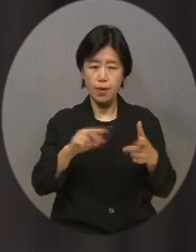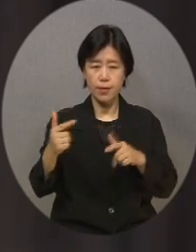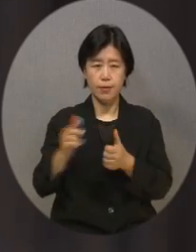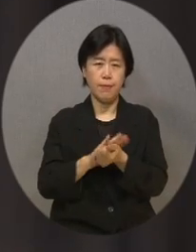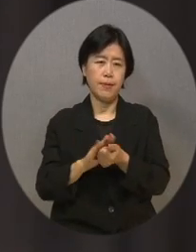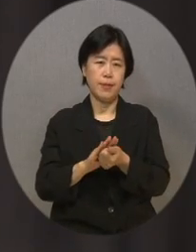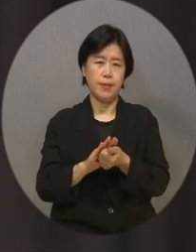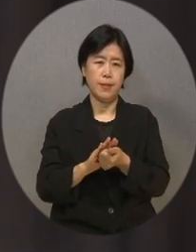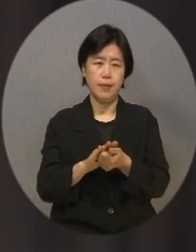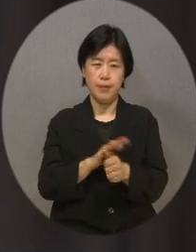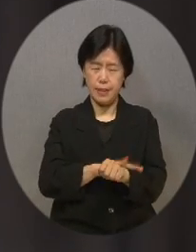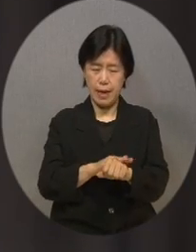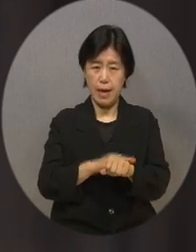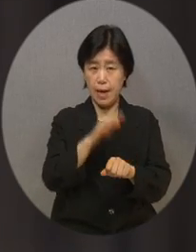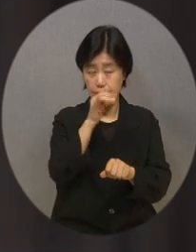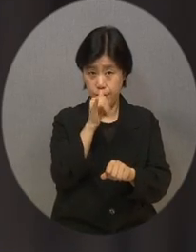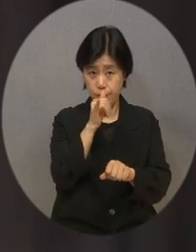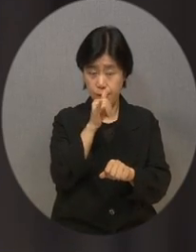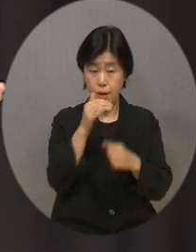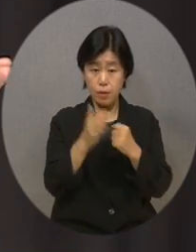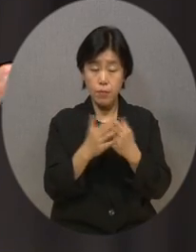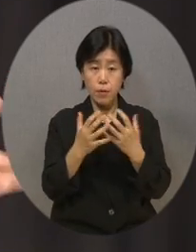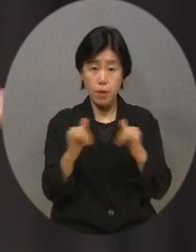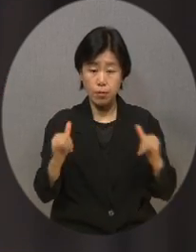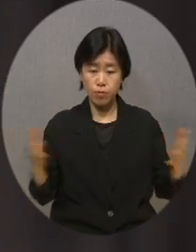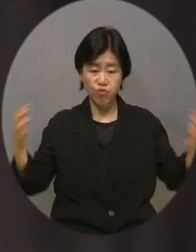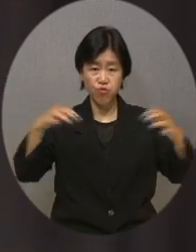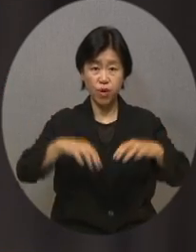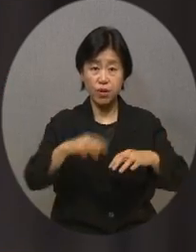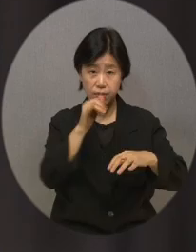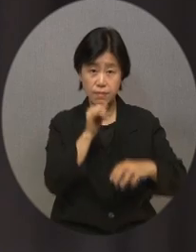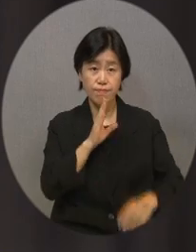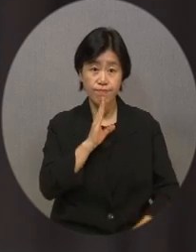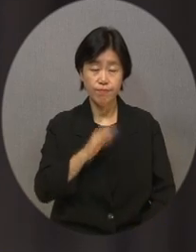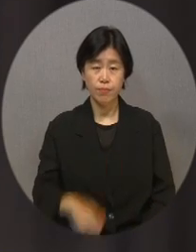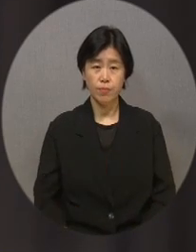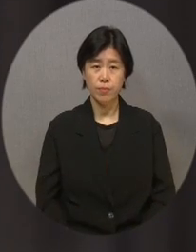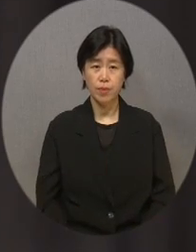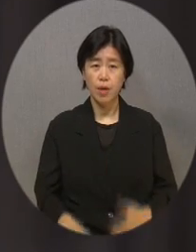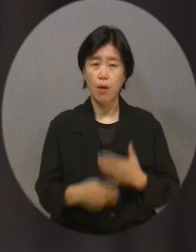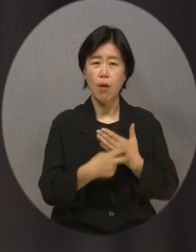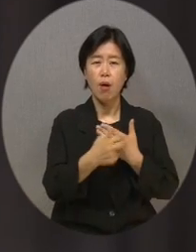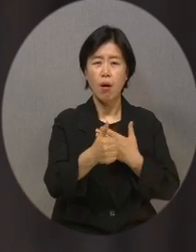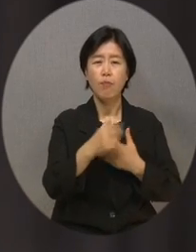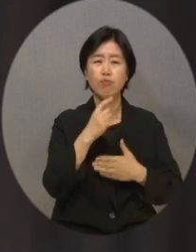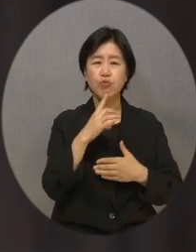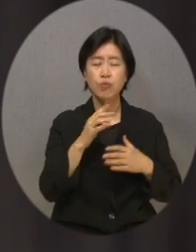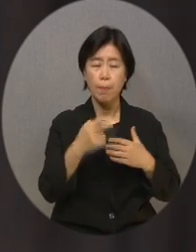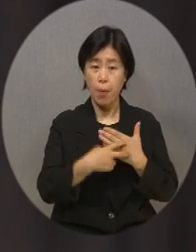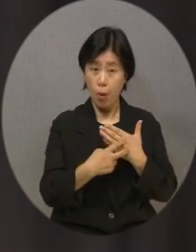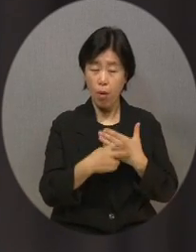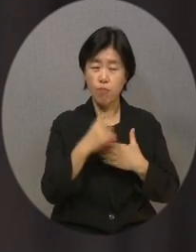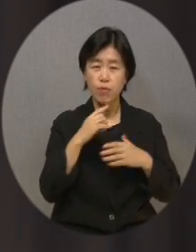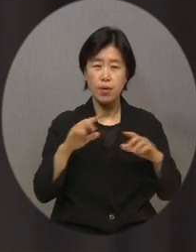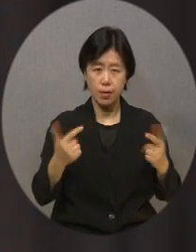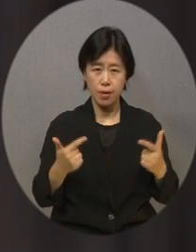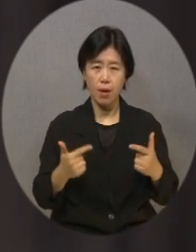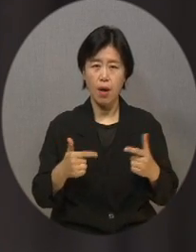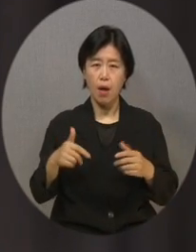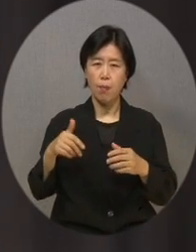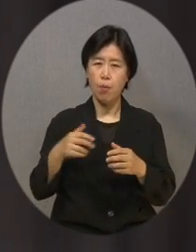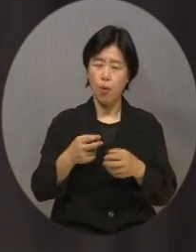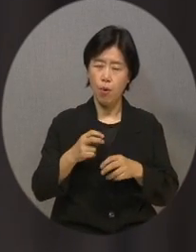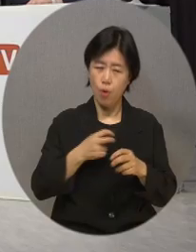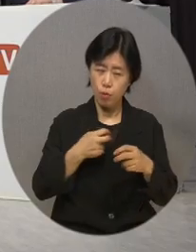때문에 이 의료뿐만 아니라 뭐 교통, 문화 뭐 모든 전반적인 상황에서 지역이 소외될 수밖에 없는데요. 그렇다고